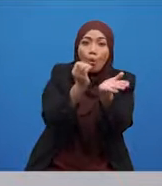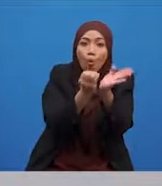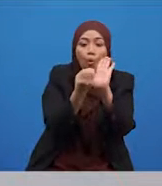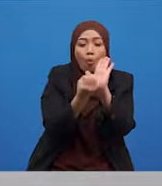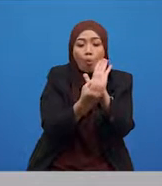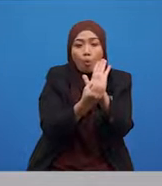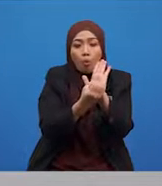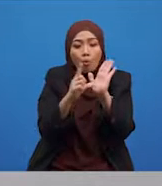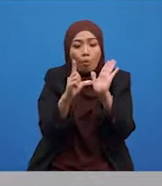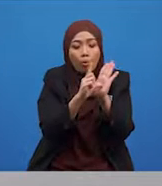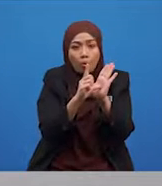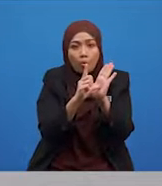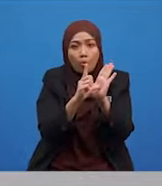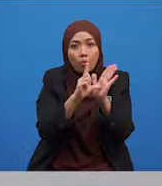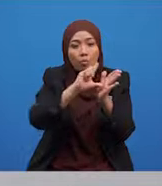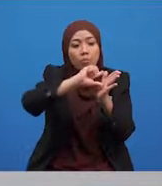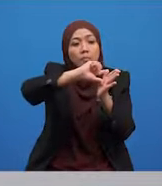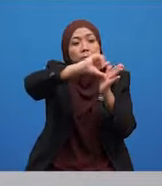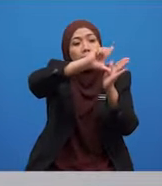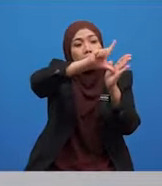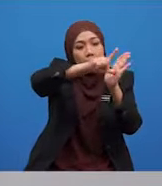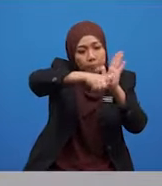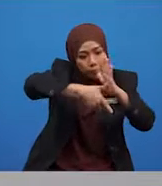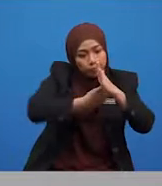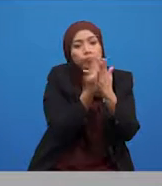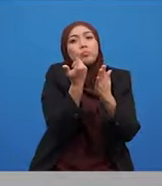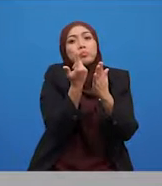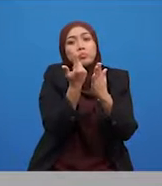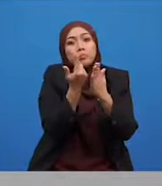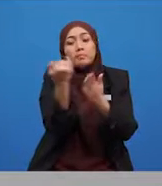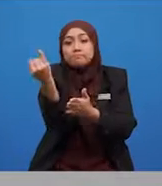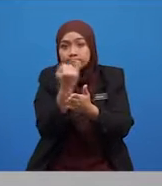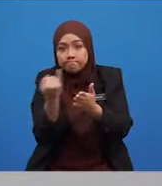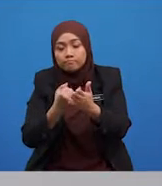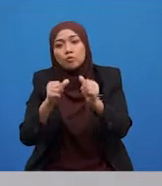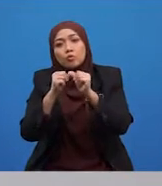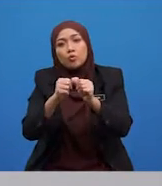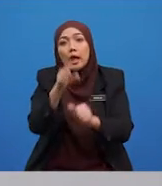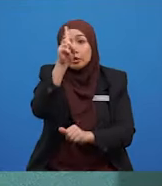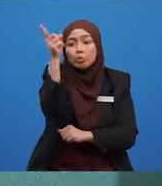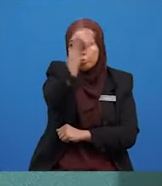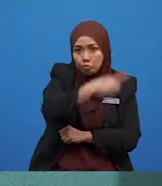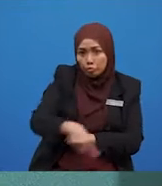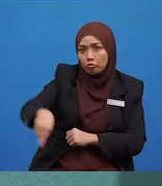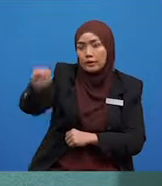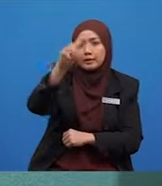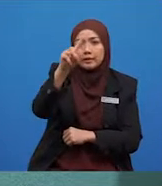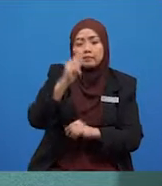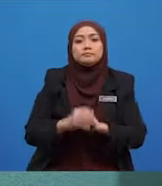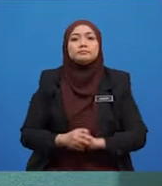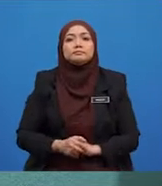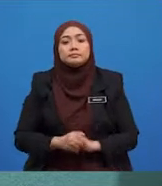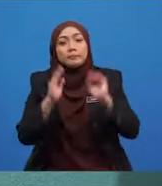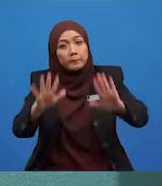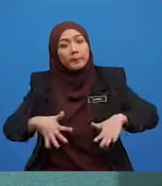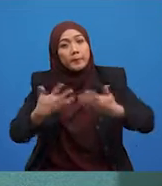yang telah anda tandakan tadi dan lukis satu bulatan. Bagaimana